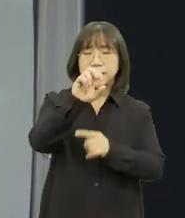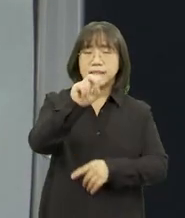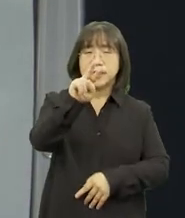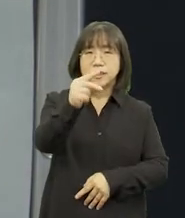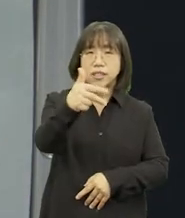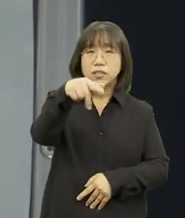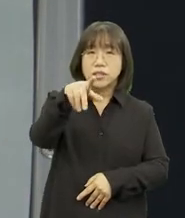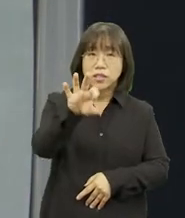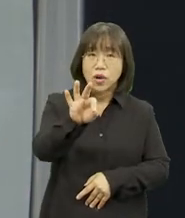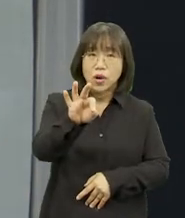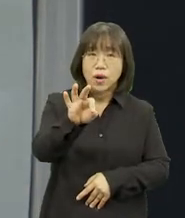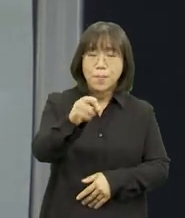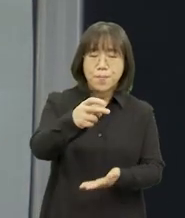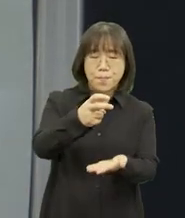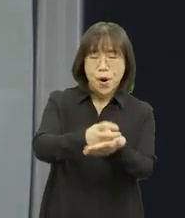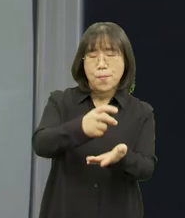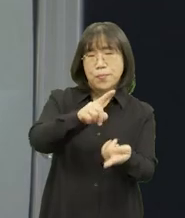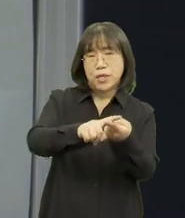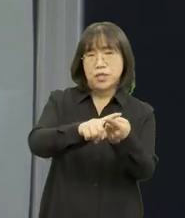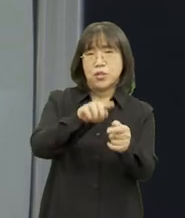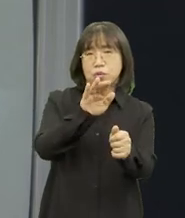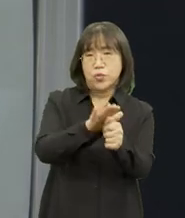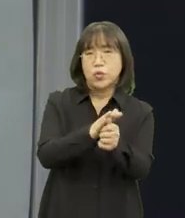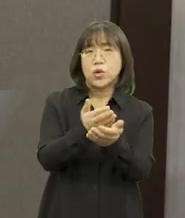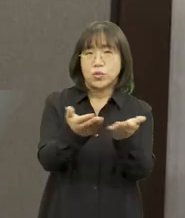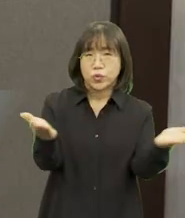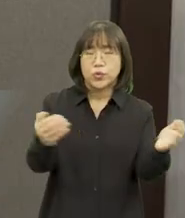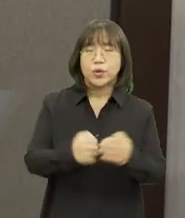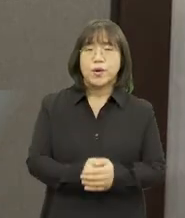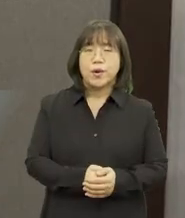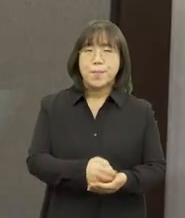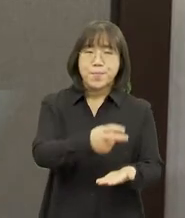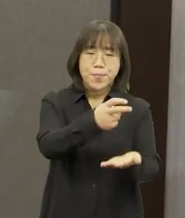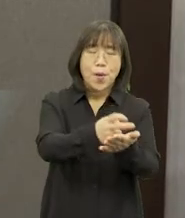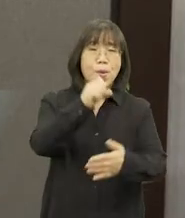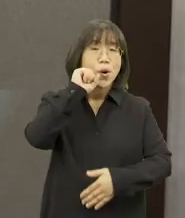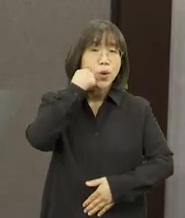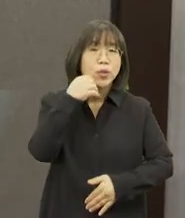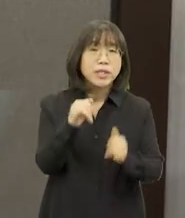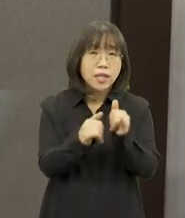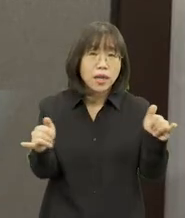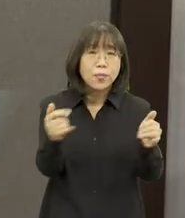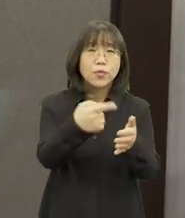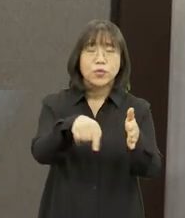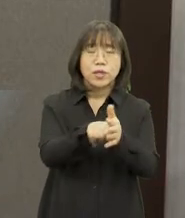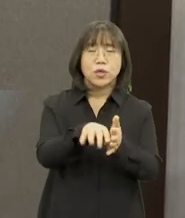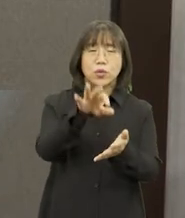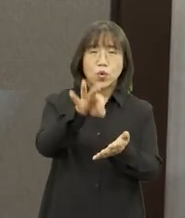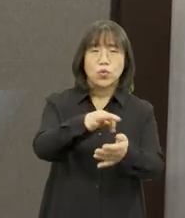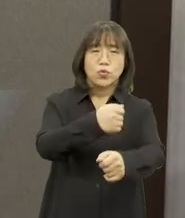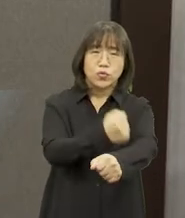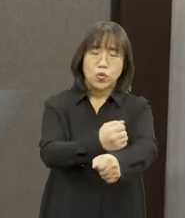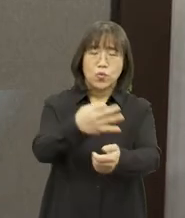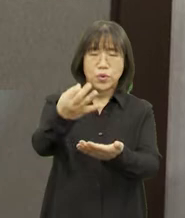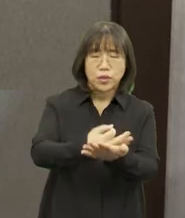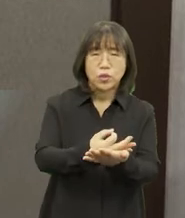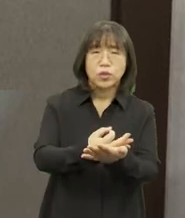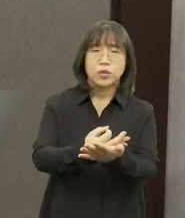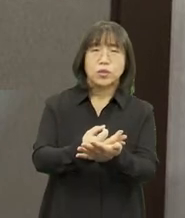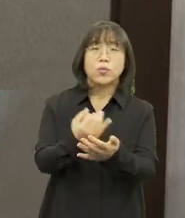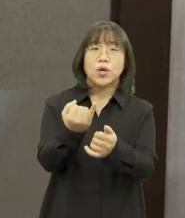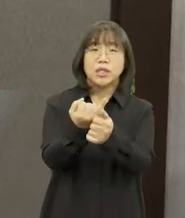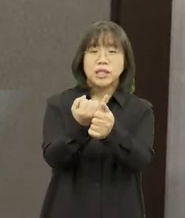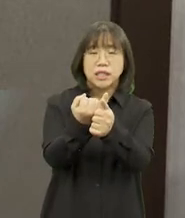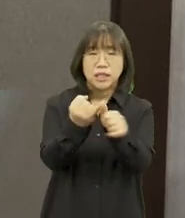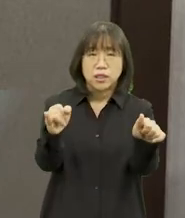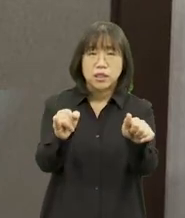문제를 상담해주는 서비스입니다. 법적 도움을 받기 어려운 취약계층을 대상으로 채권채무관계,